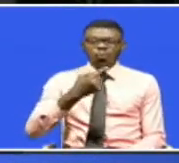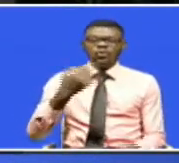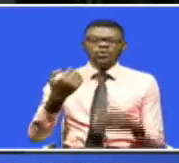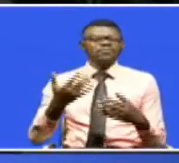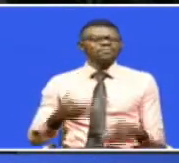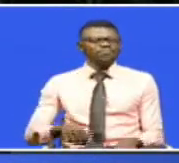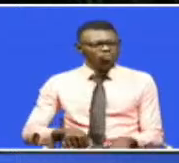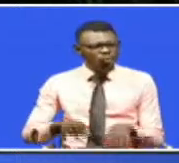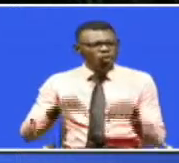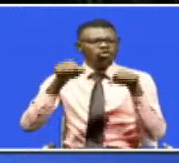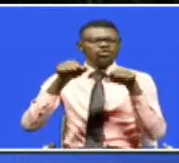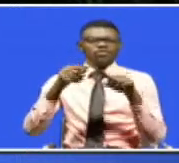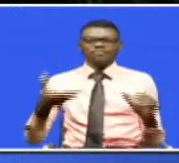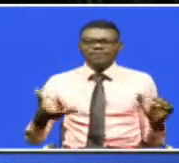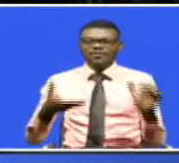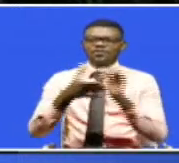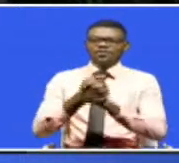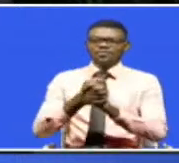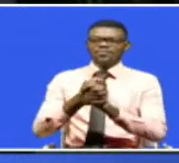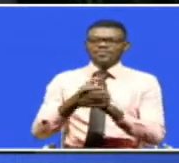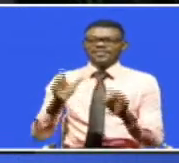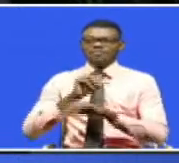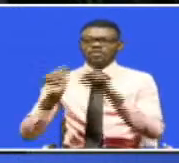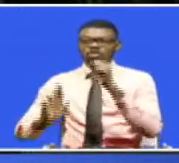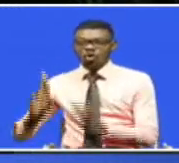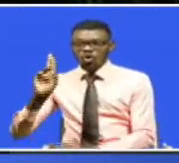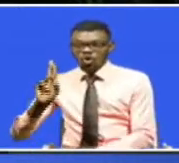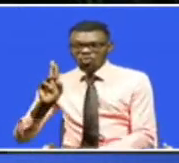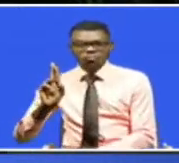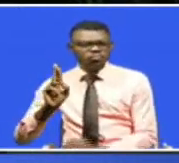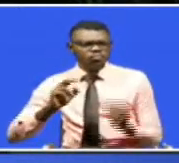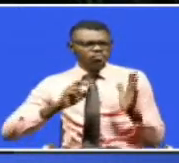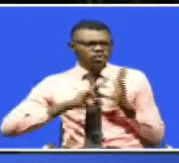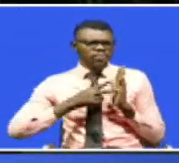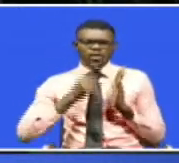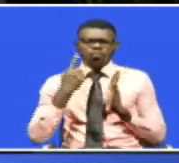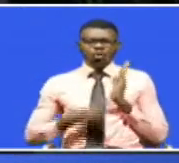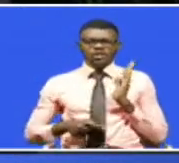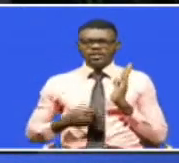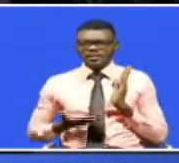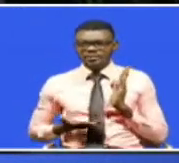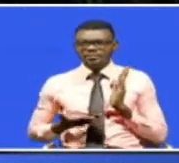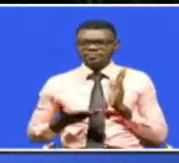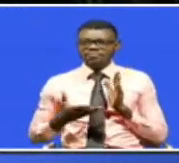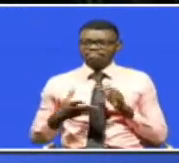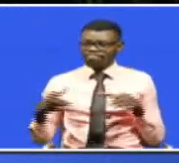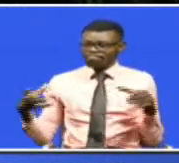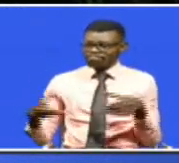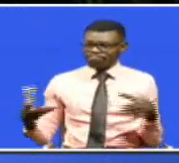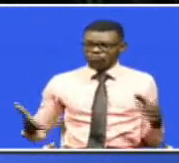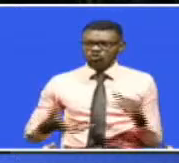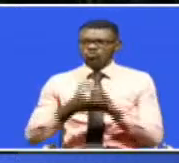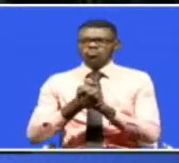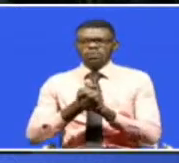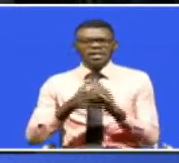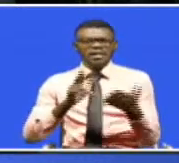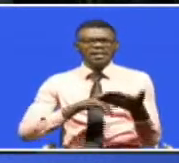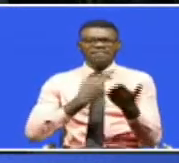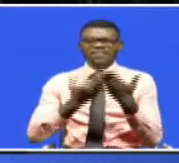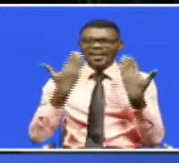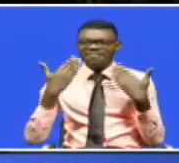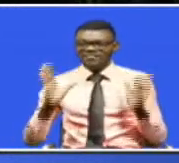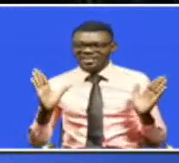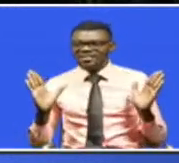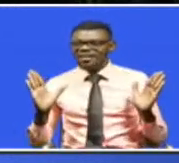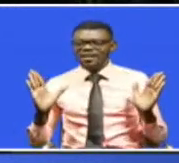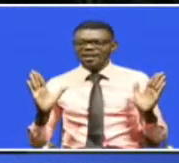Jubilee ambaye vile vile ni Rais Uhuru Kenyatta. Je, hii ina maana gani ambapo chama chake cha Jubilee kimeweza kushindwa katika